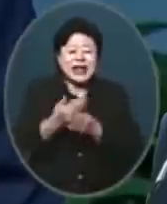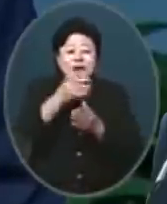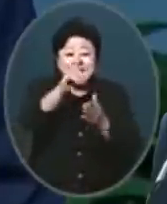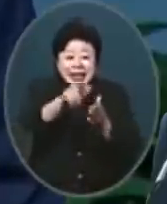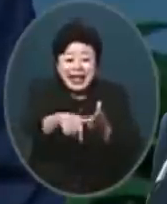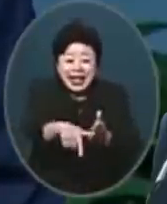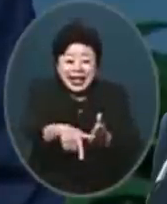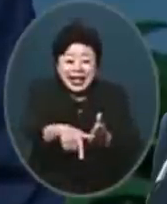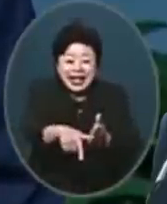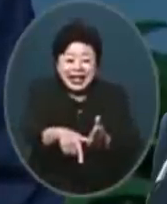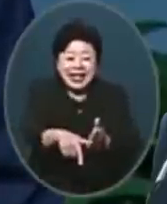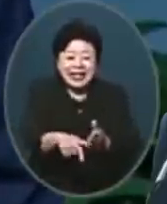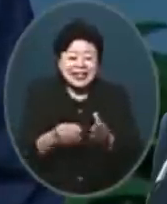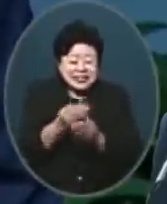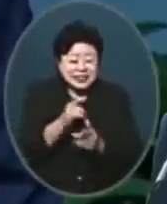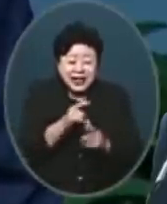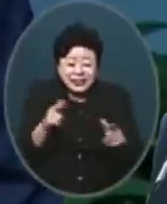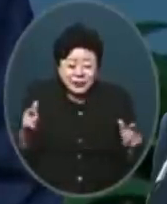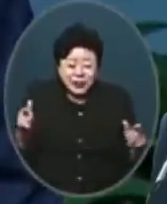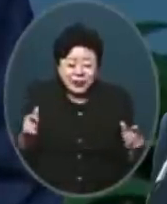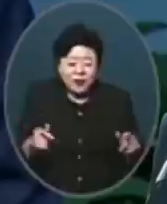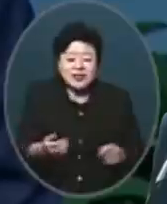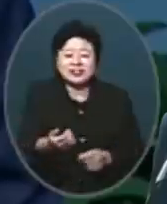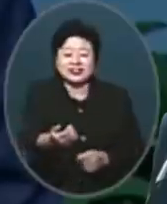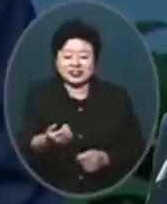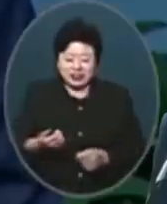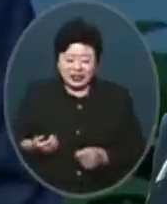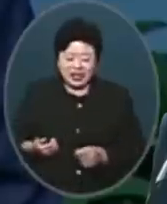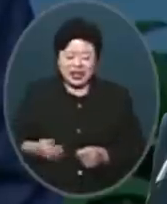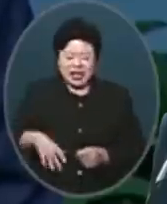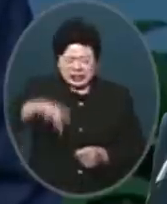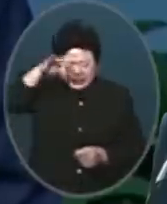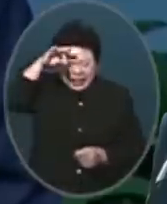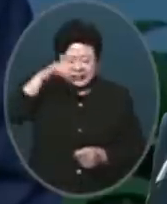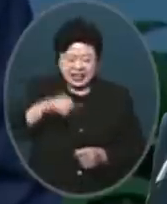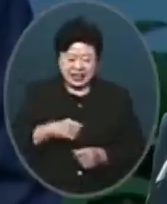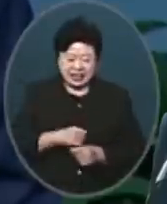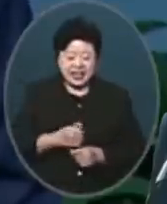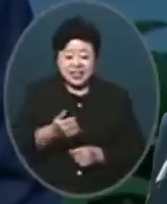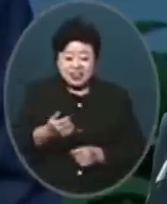떨어질 때 비로소 생긴 것이 아닙니다. 창세 전에